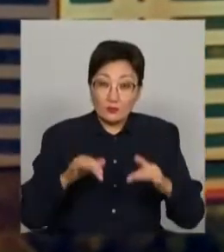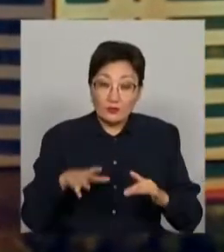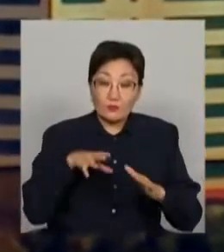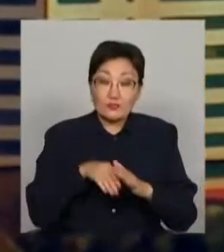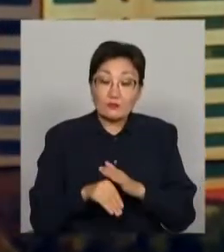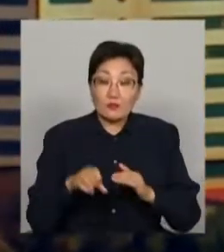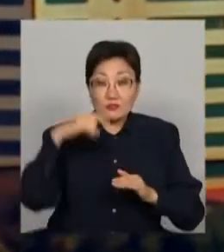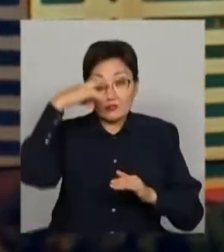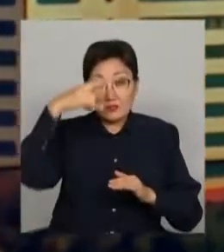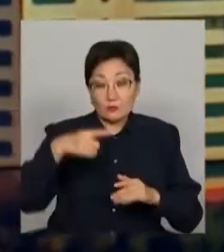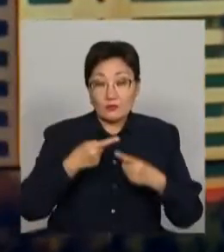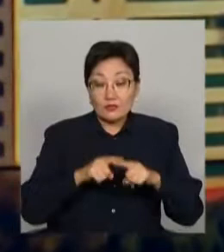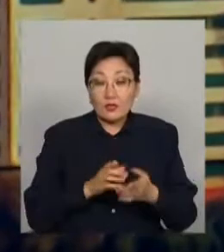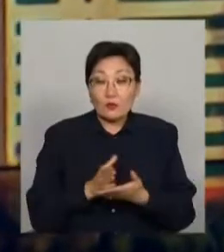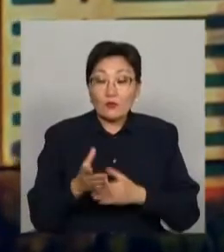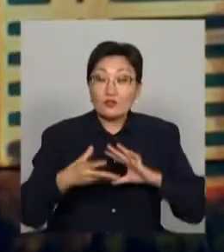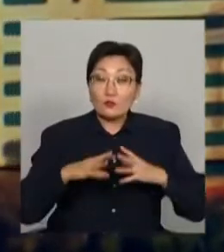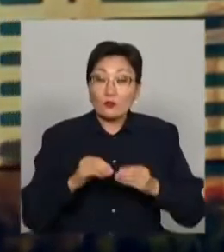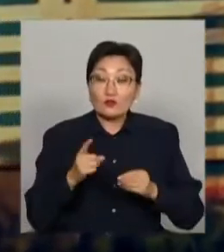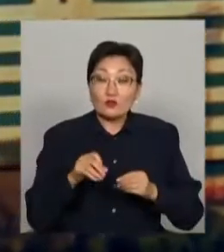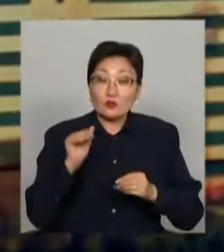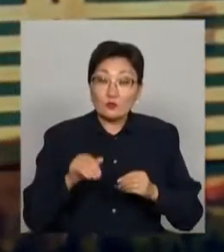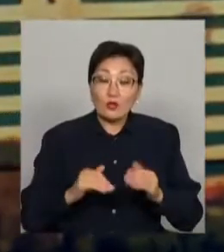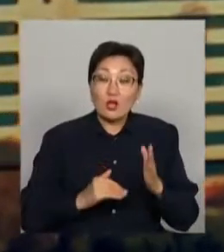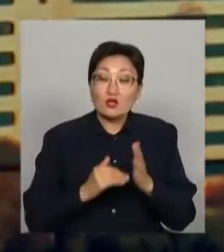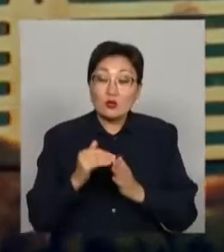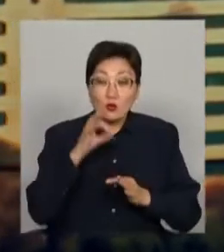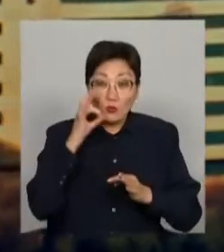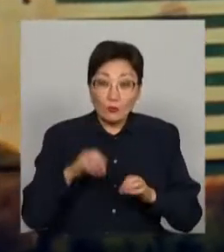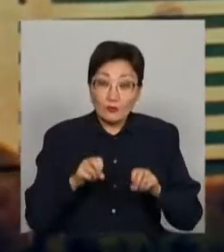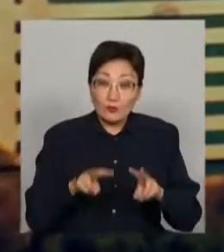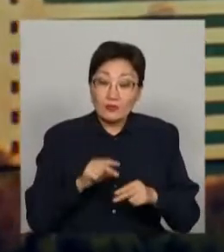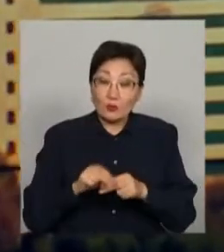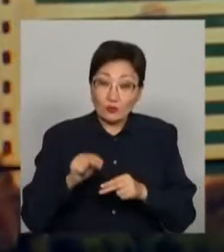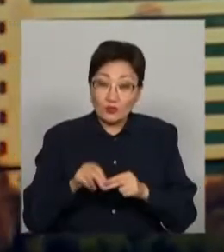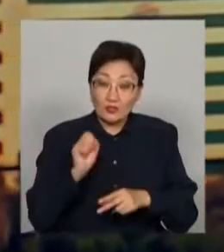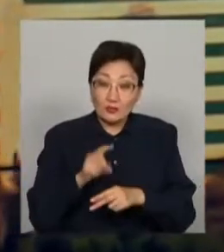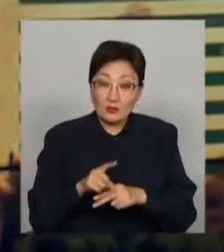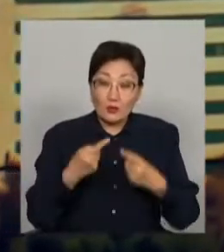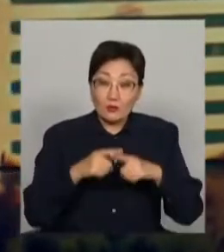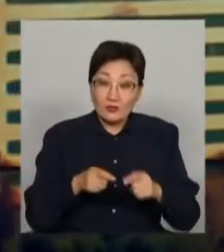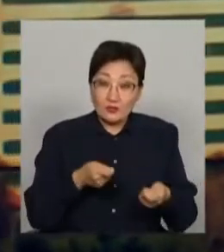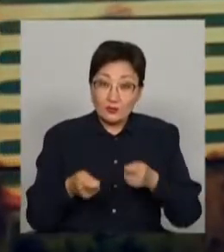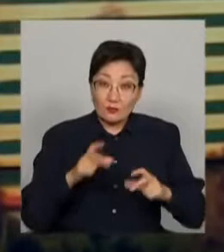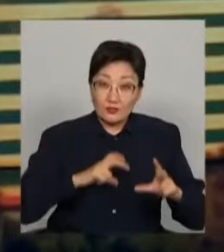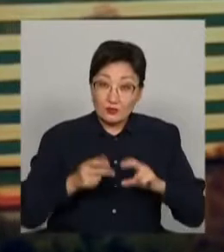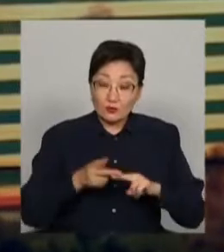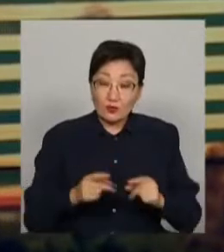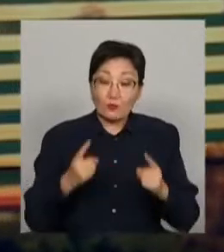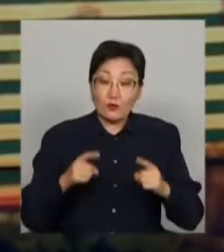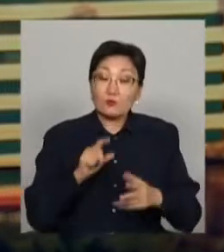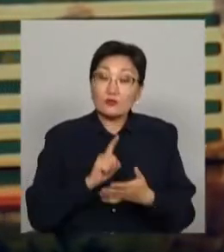аясында отандық IT сектор үшін кемінде 100 мың жоғары білікті маман дайындауды тапсырды. IT жетекші университеті осы ауқымды